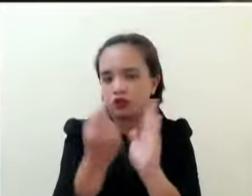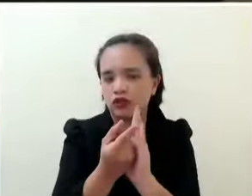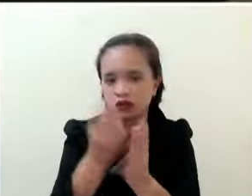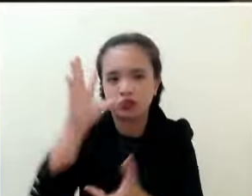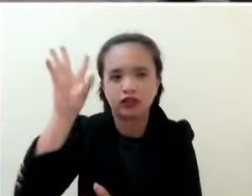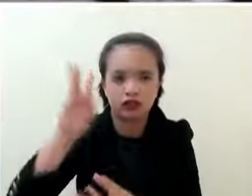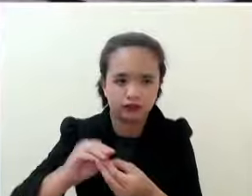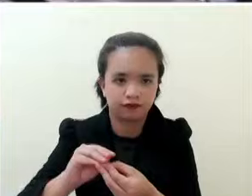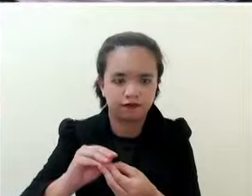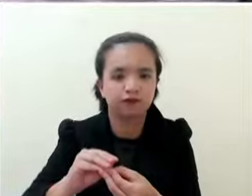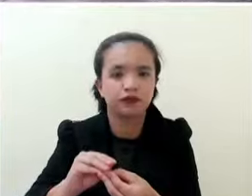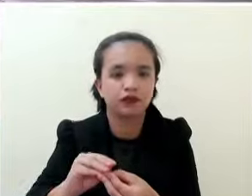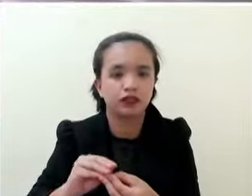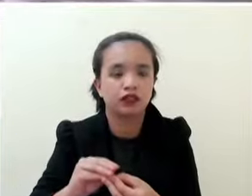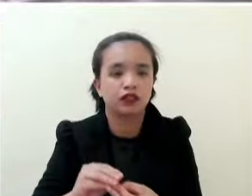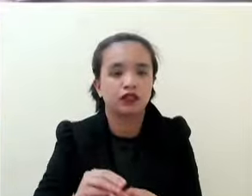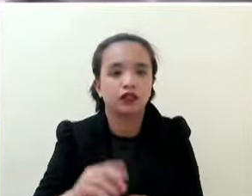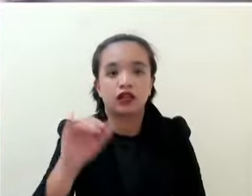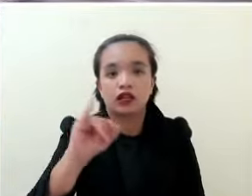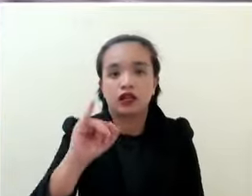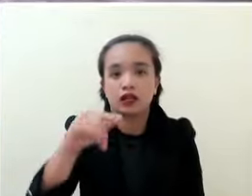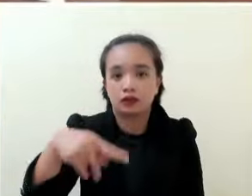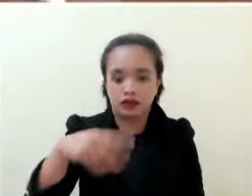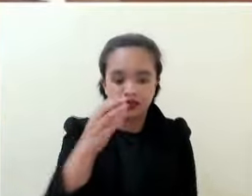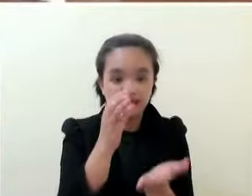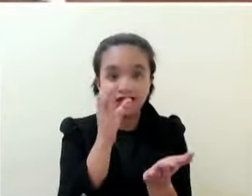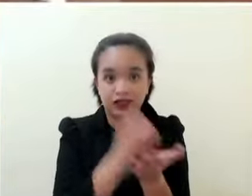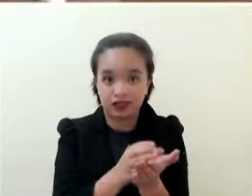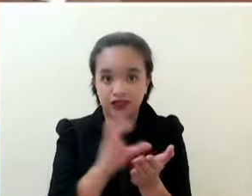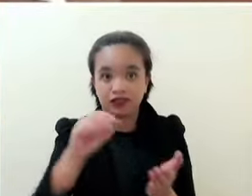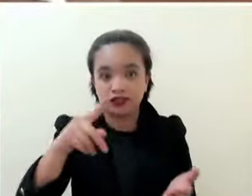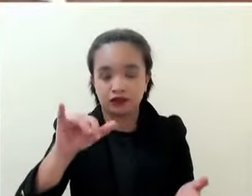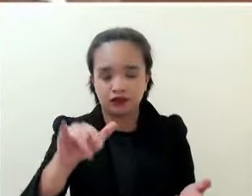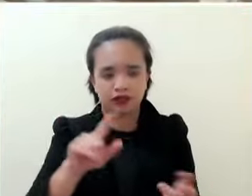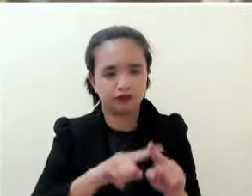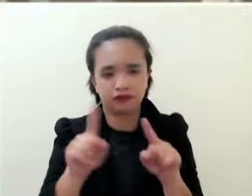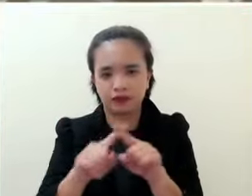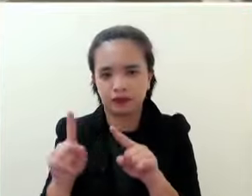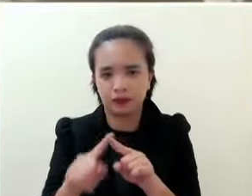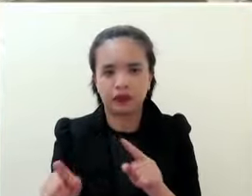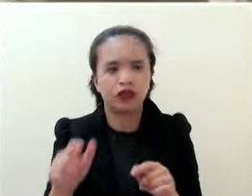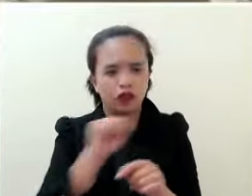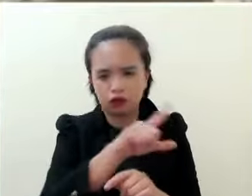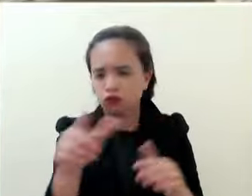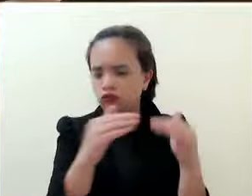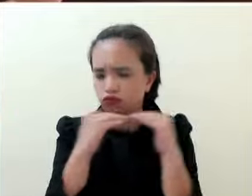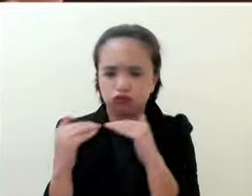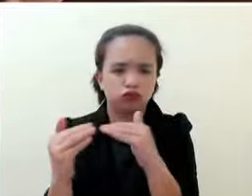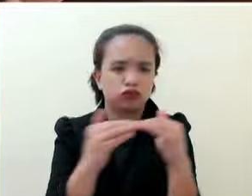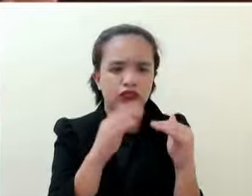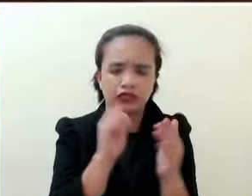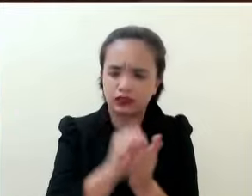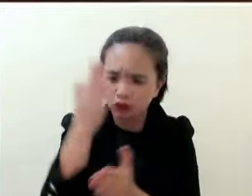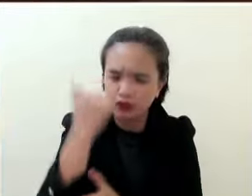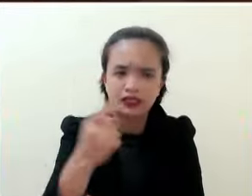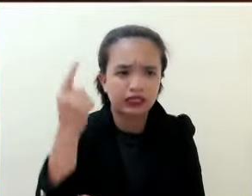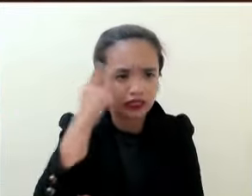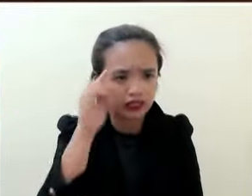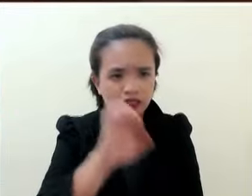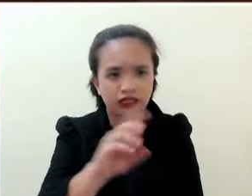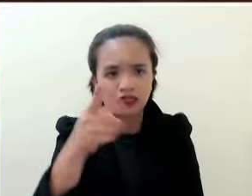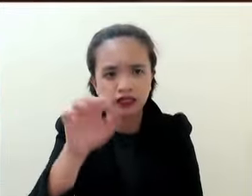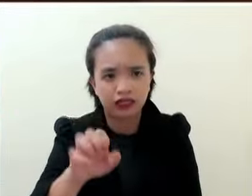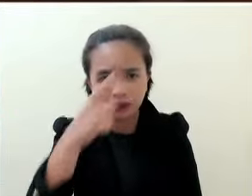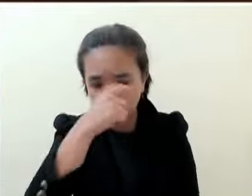ng pagkatrabaho, intellectual property rights at iba pa. Lahat tayo pantay-pantay. Kanya natin naisip yung Eddie Garcia because of